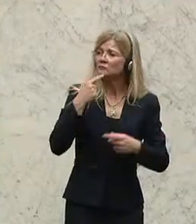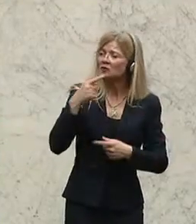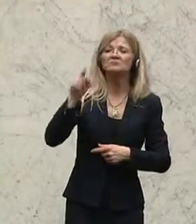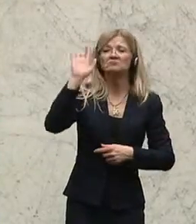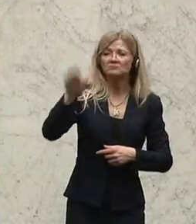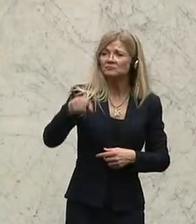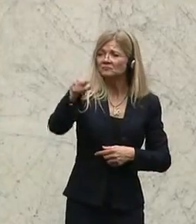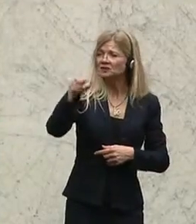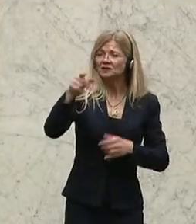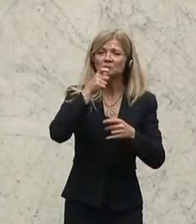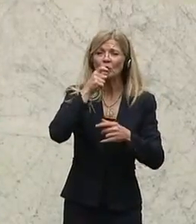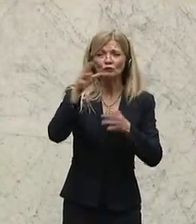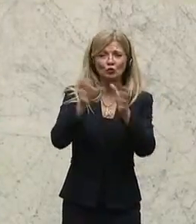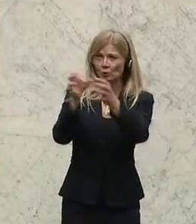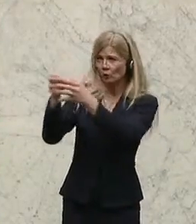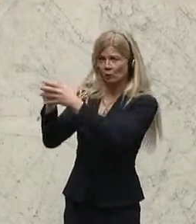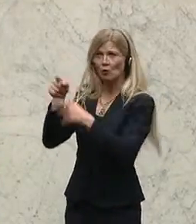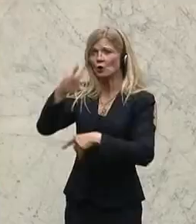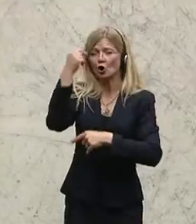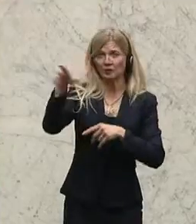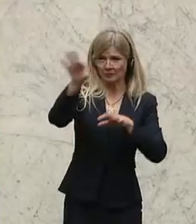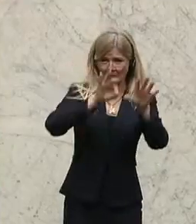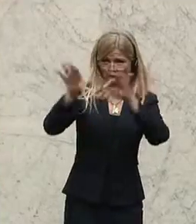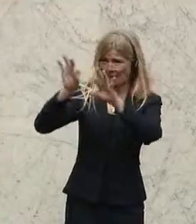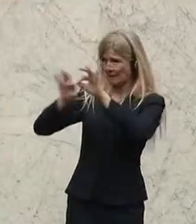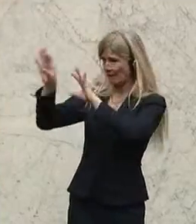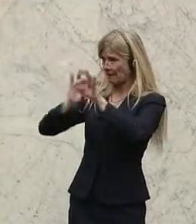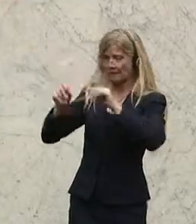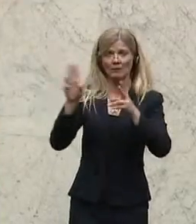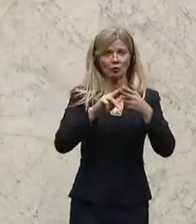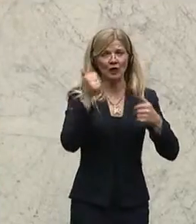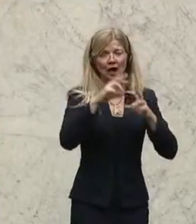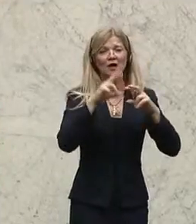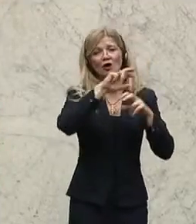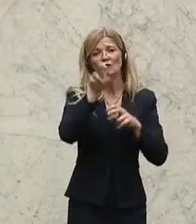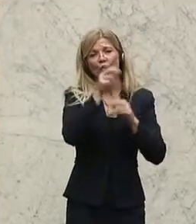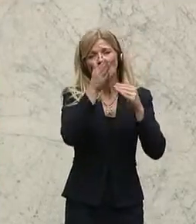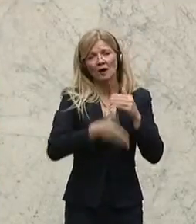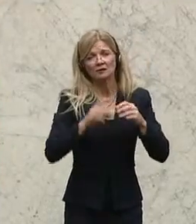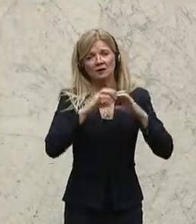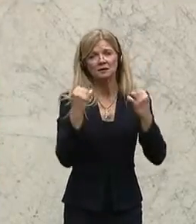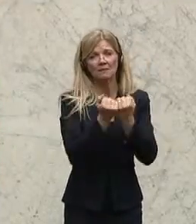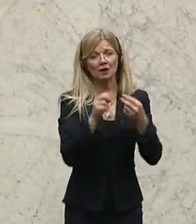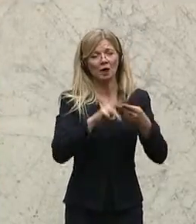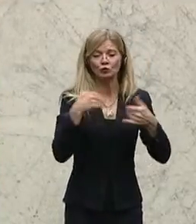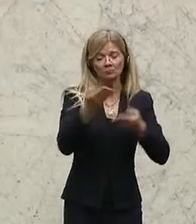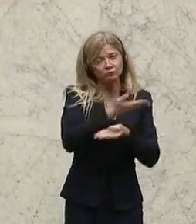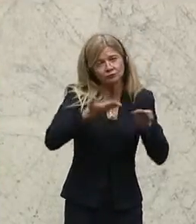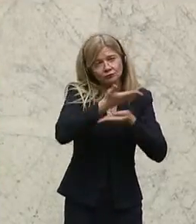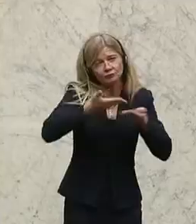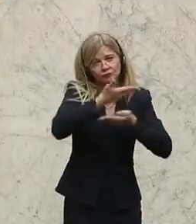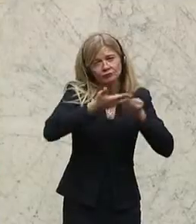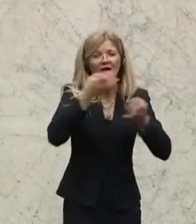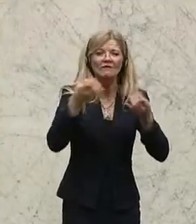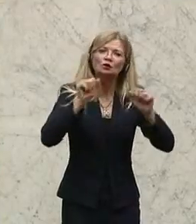aus all diesen Berufsgruppen ein, macht am Wochenende ein Seminar mit denen und reden uns einmal zusammen, was möglich wäre abseits der bürokratischen